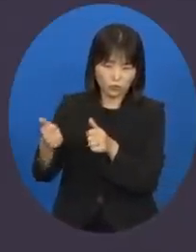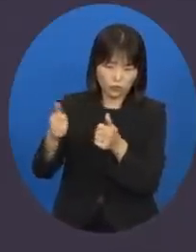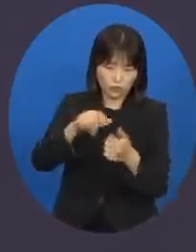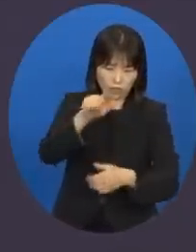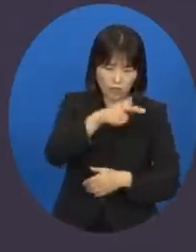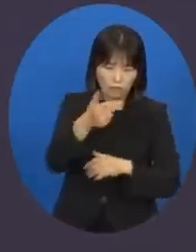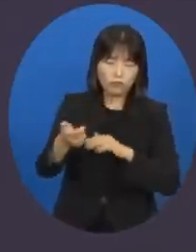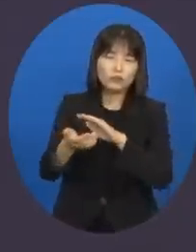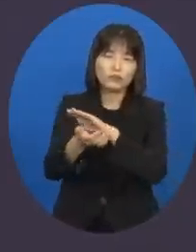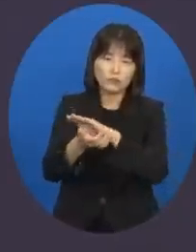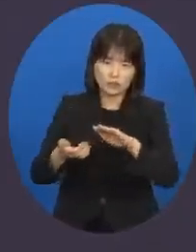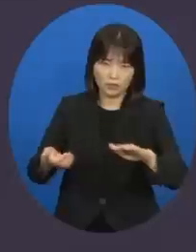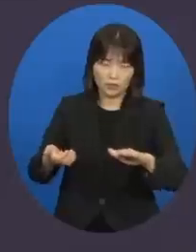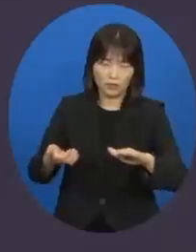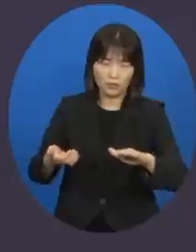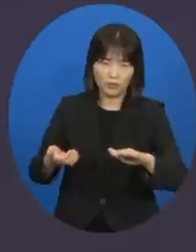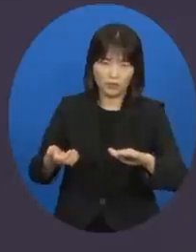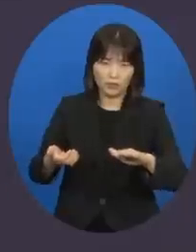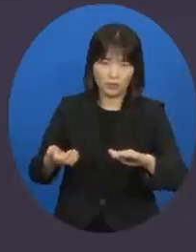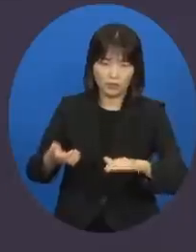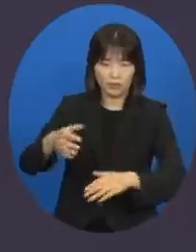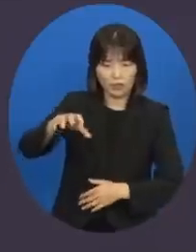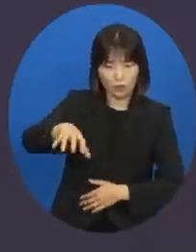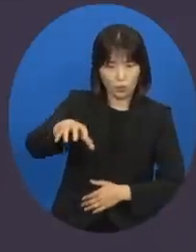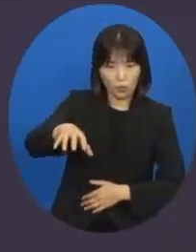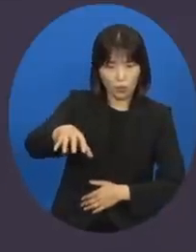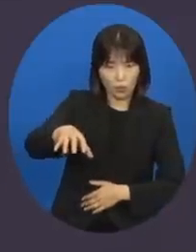있었던 지역을 묵상하면서